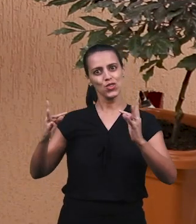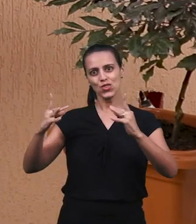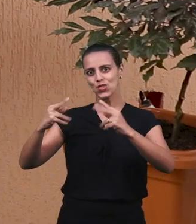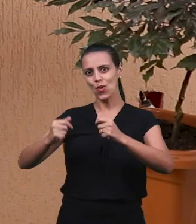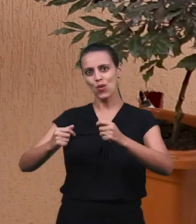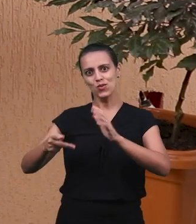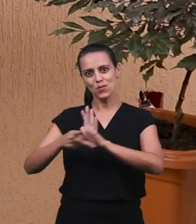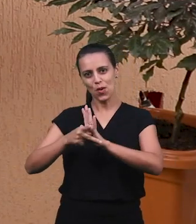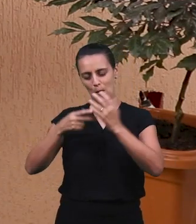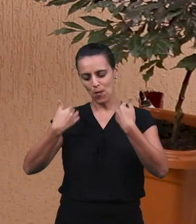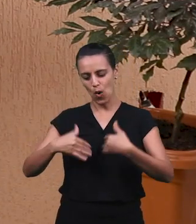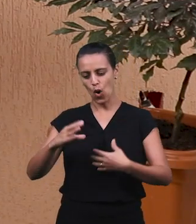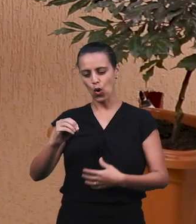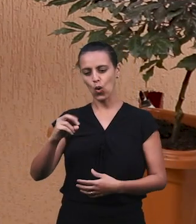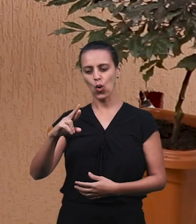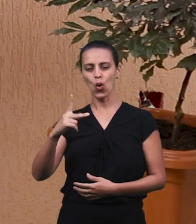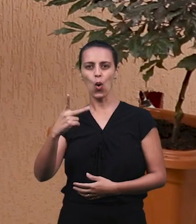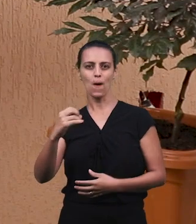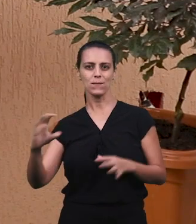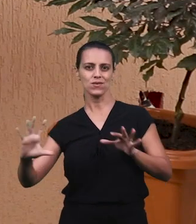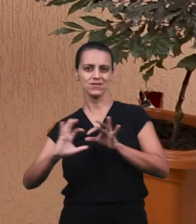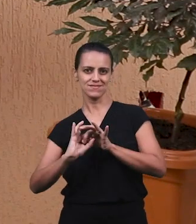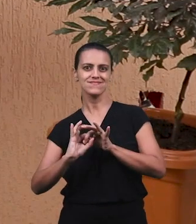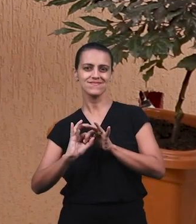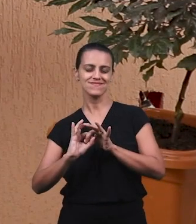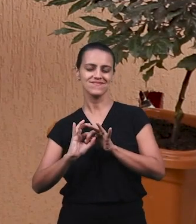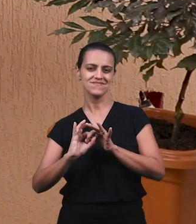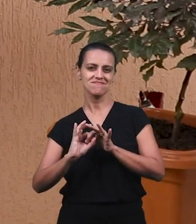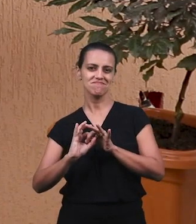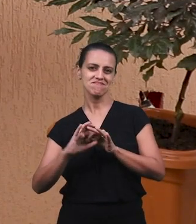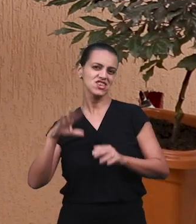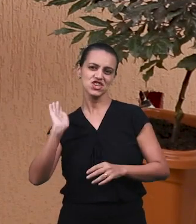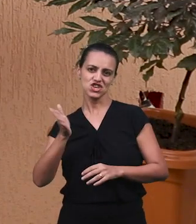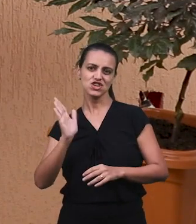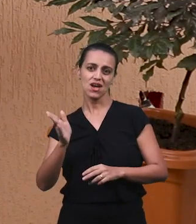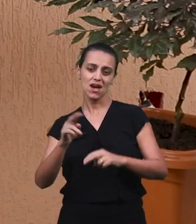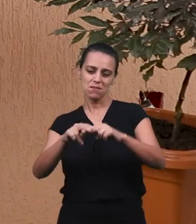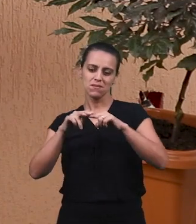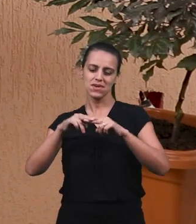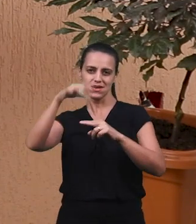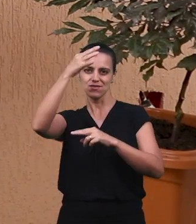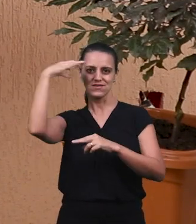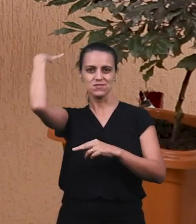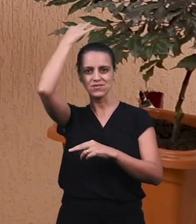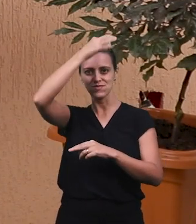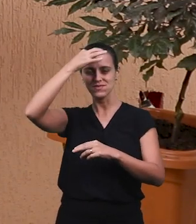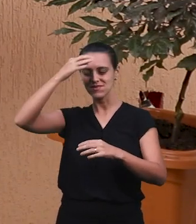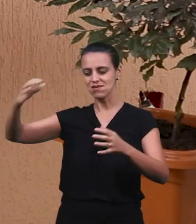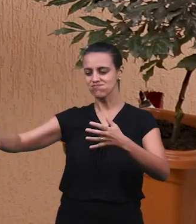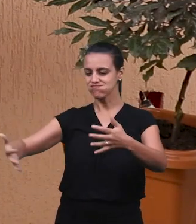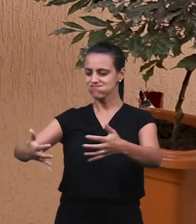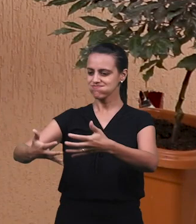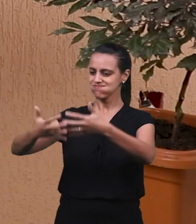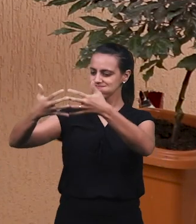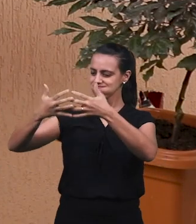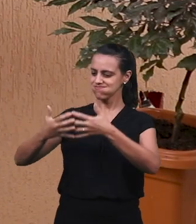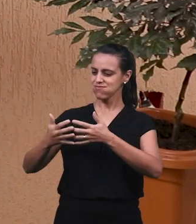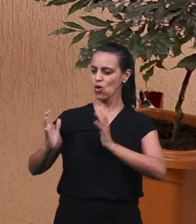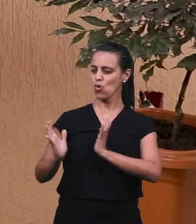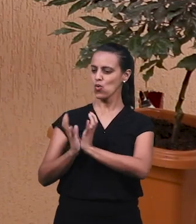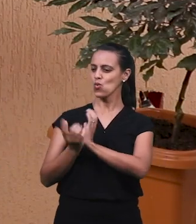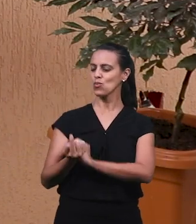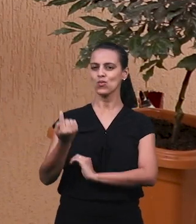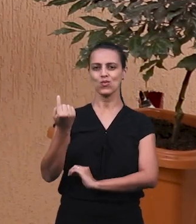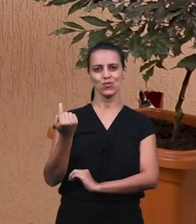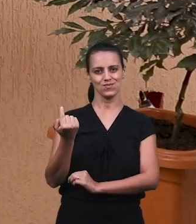l'Église, tous sont membres d'un corps. Donc, l'inclusion, elle est déjà quelque chose que par l'Esprit est fait dans